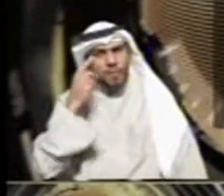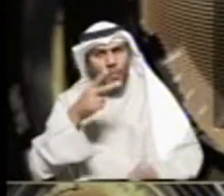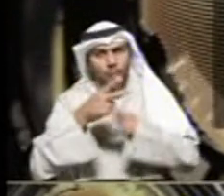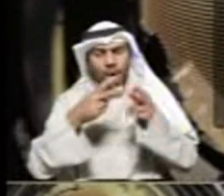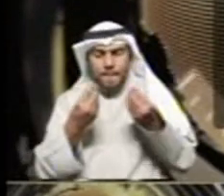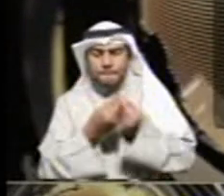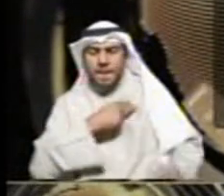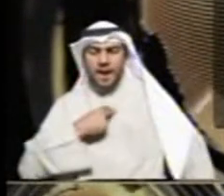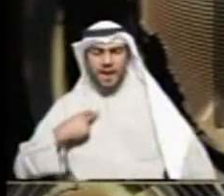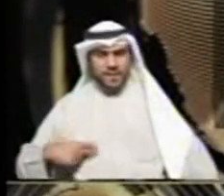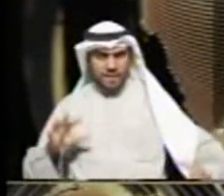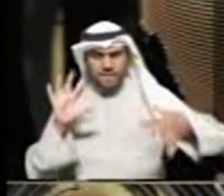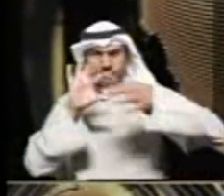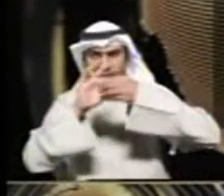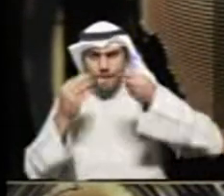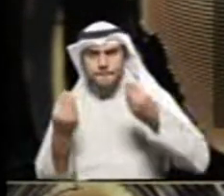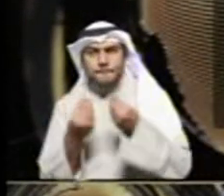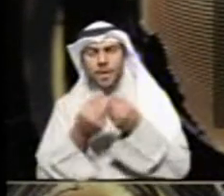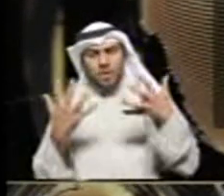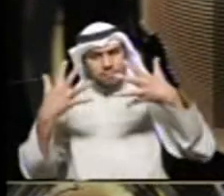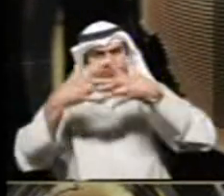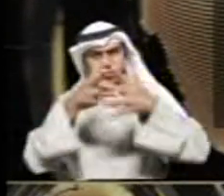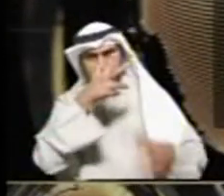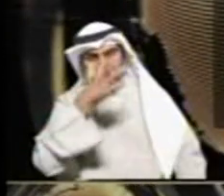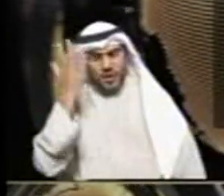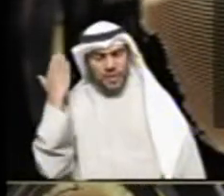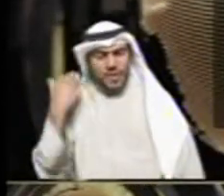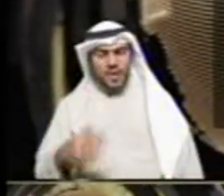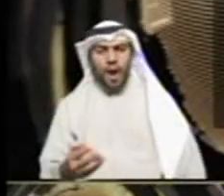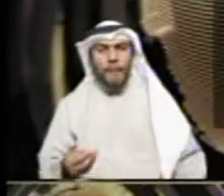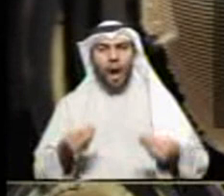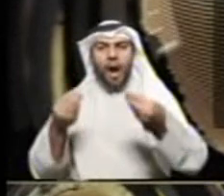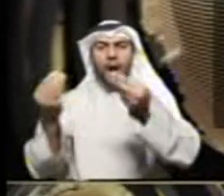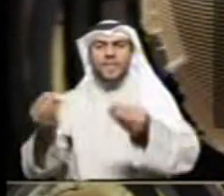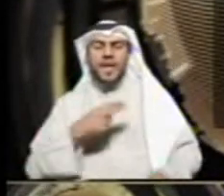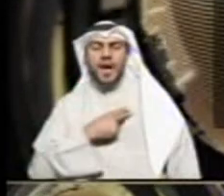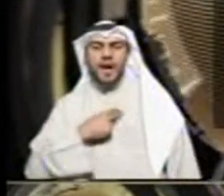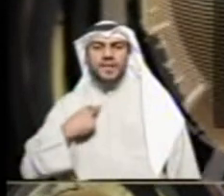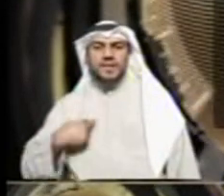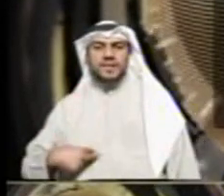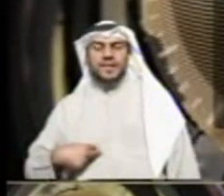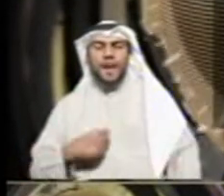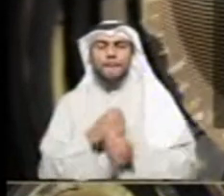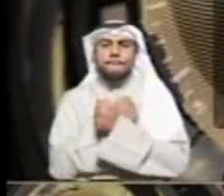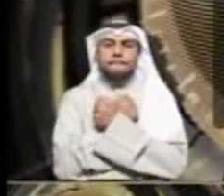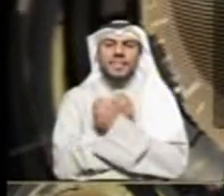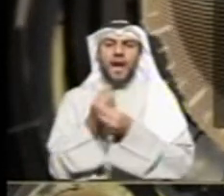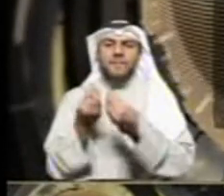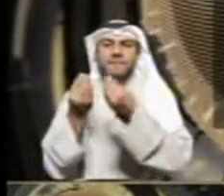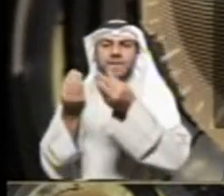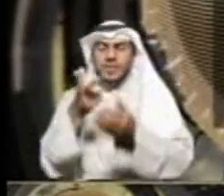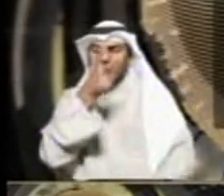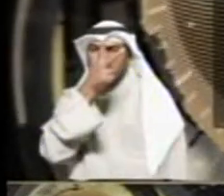الصينية، وأشارت إلى دفع العلاقات بين البلدين لمرحلة جديدة من التعاون الثقافي والتي ستكون بدورها